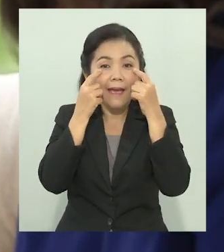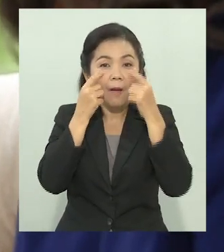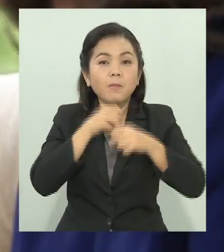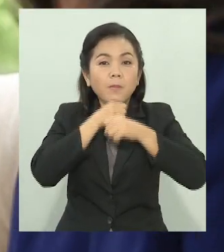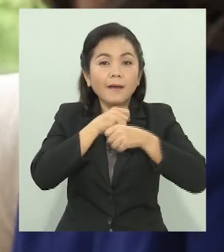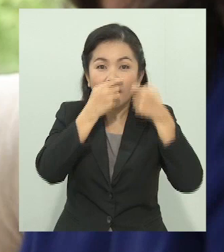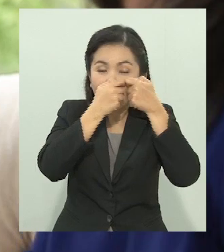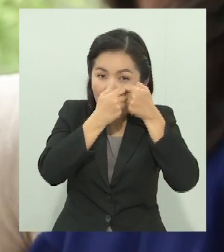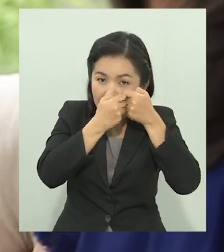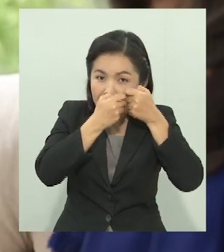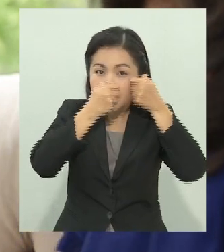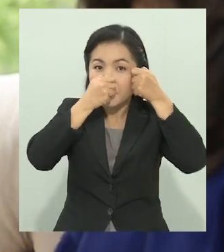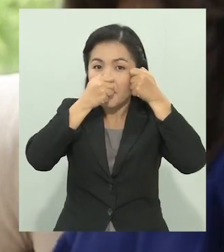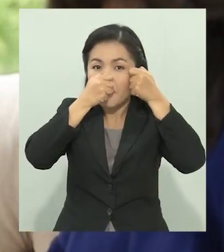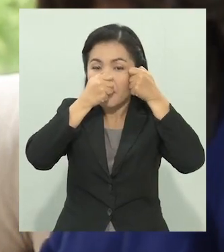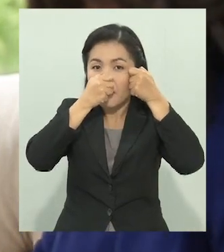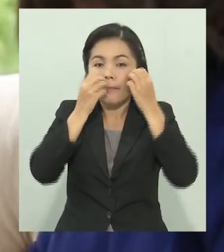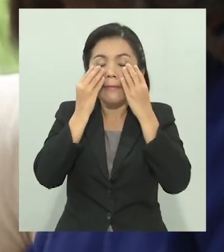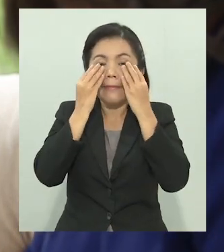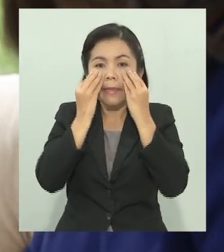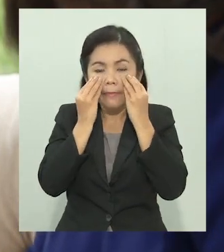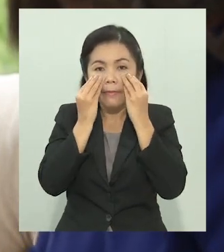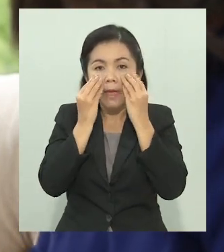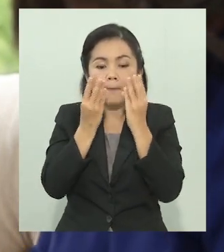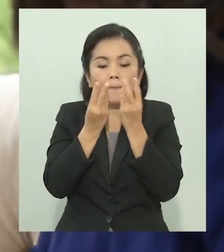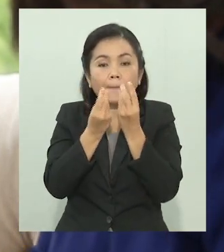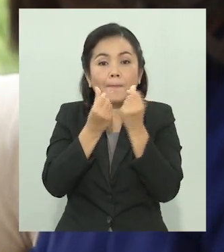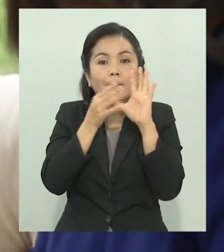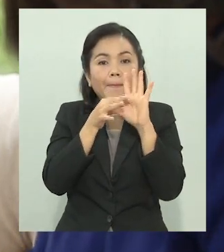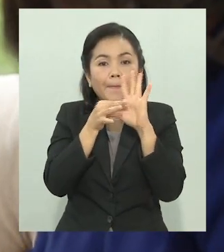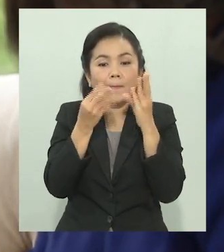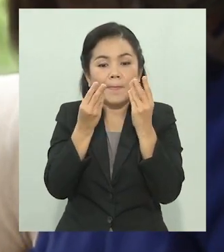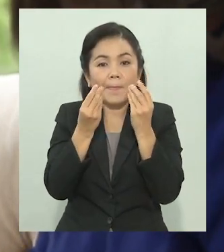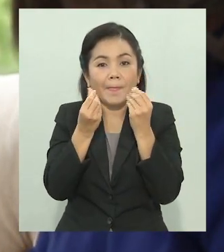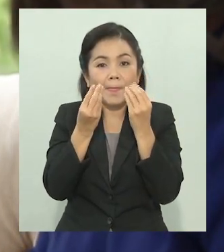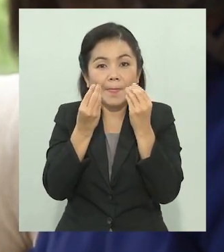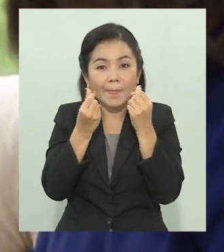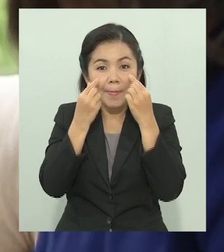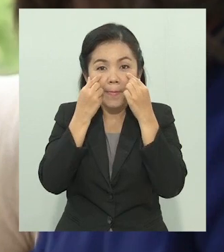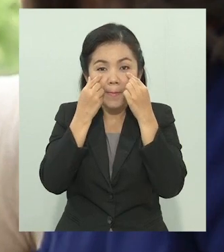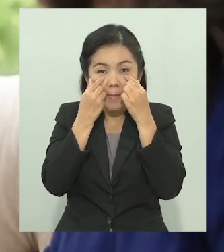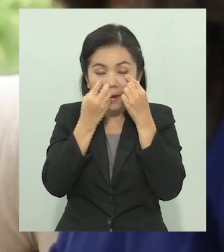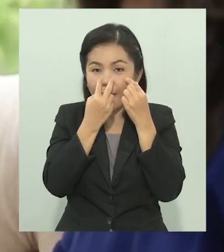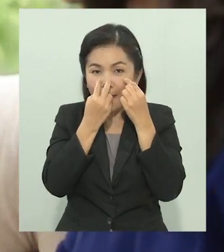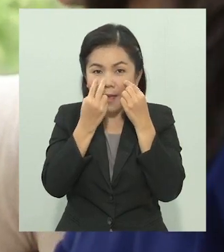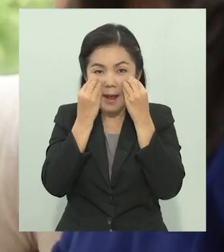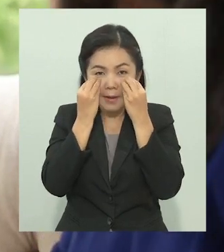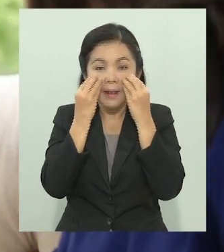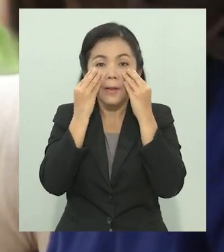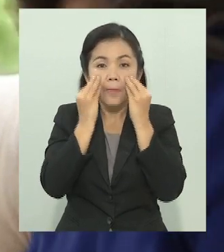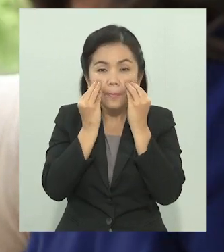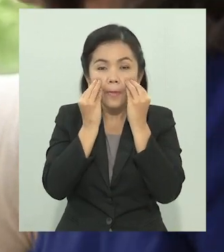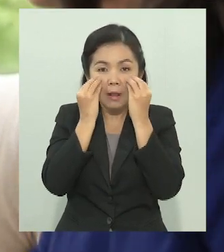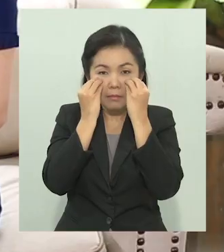ยืดออกพอแผ่นนั้นมันยืดออกปุ๊บตัวไขมันที่หุ้มรอบดวงตาเนี่ยก็นูนออกมาให้เห็น อ๋อมันก็เลยเห็นชัด